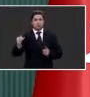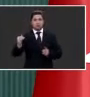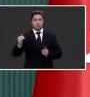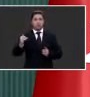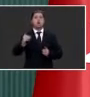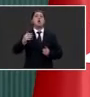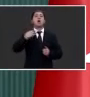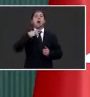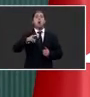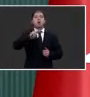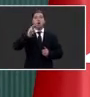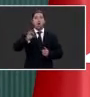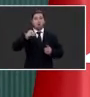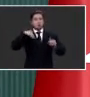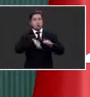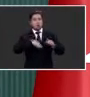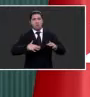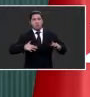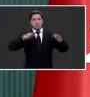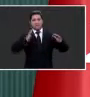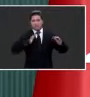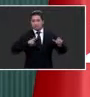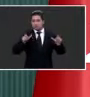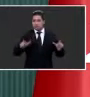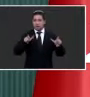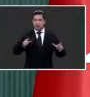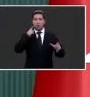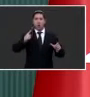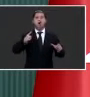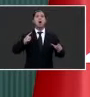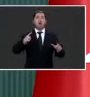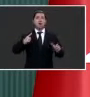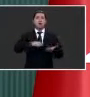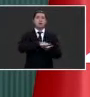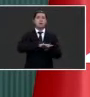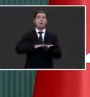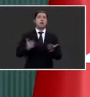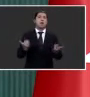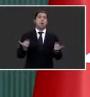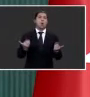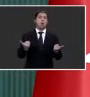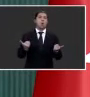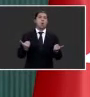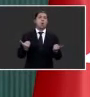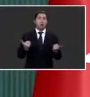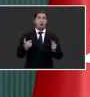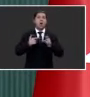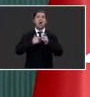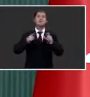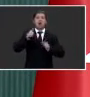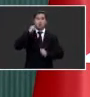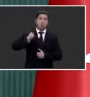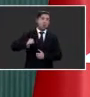rezervlerdeki iyileşme alınan tedbirlerin sonuç verdiğini gösteriyor enflasyondaki